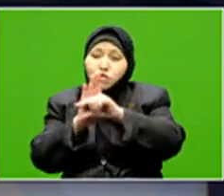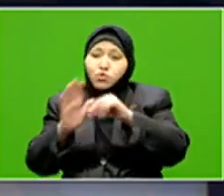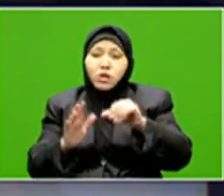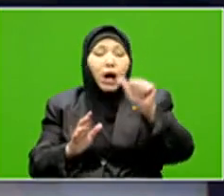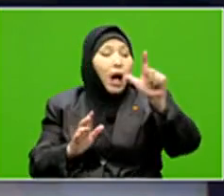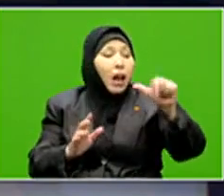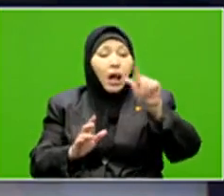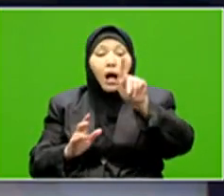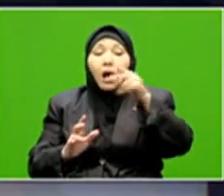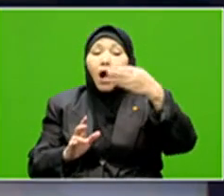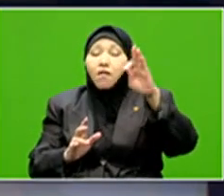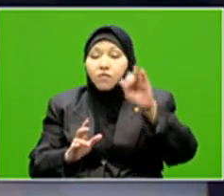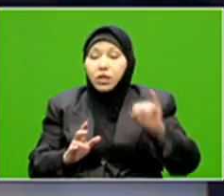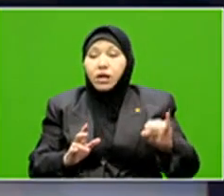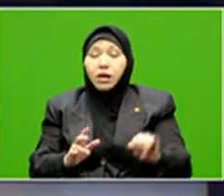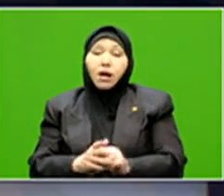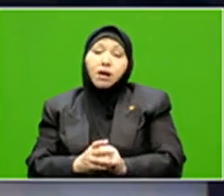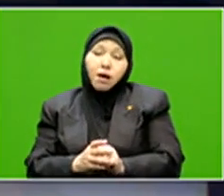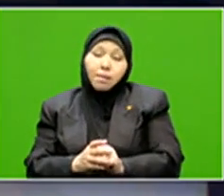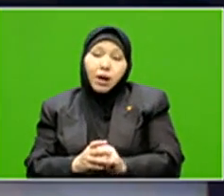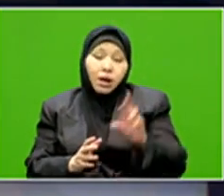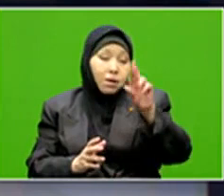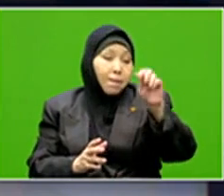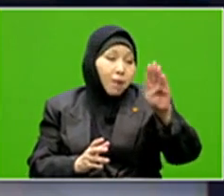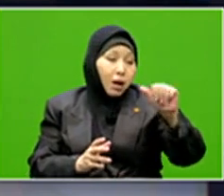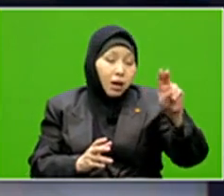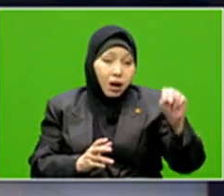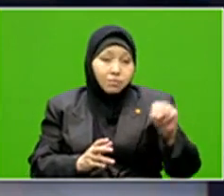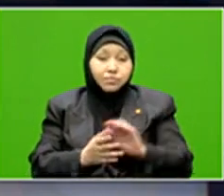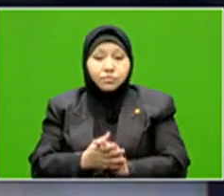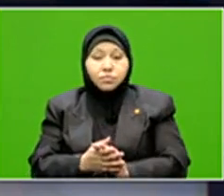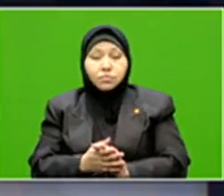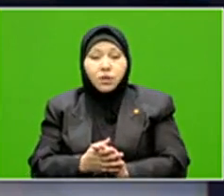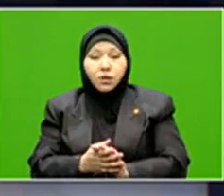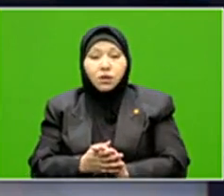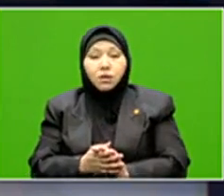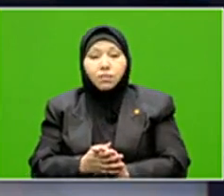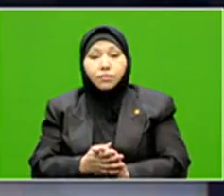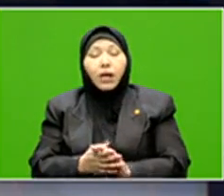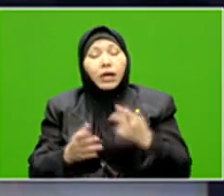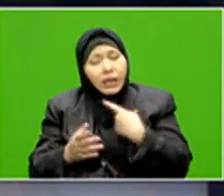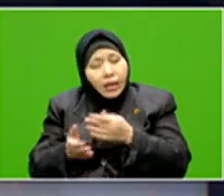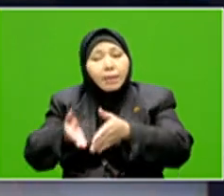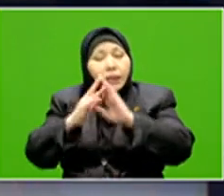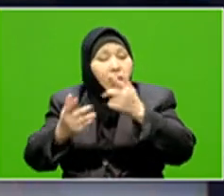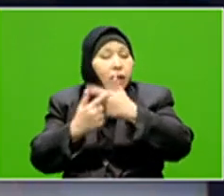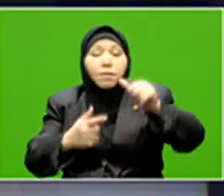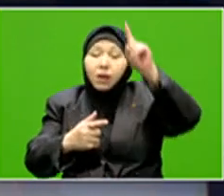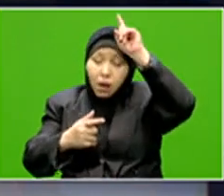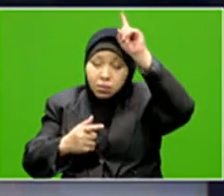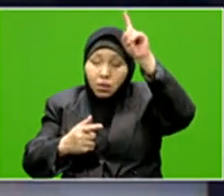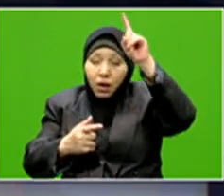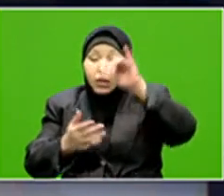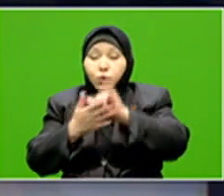pernah baca, iaitu rabbana atina min ladunka rahmah wa hayyi lana min amrina rasyada. Kita minta daripada Allah, beri daripada sisi Allah